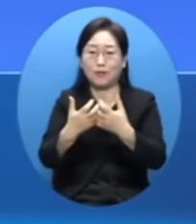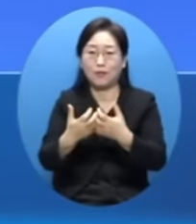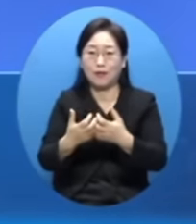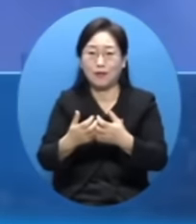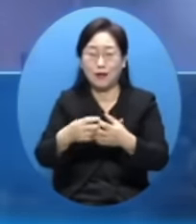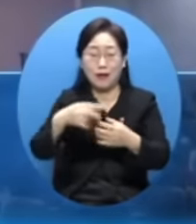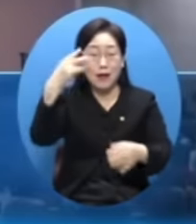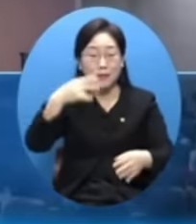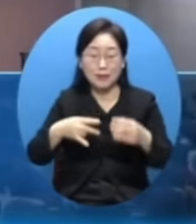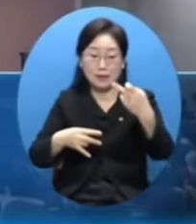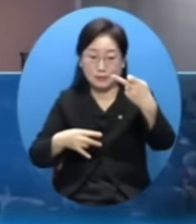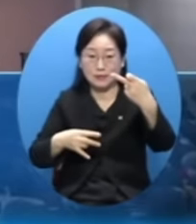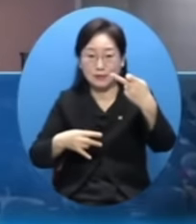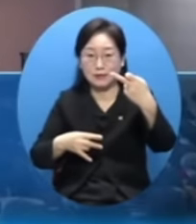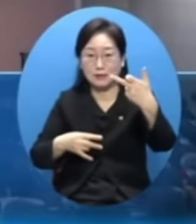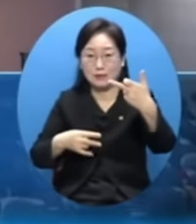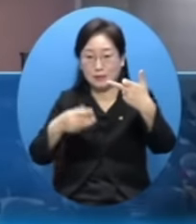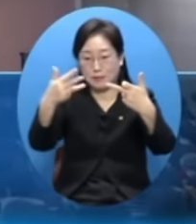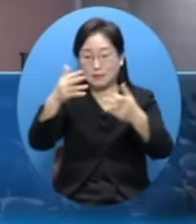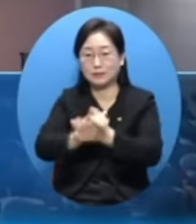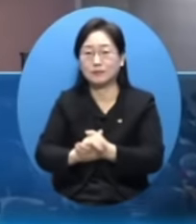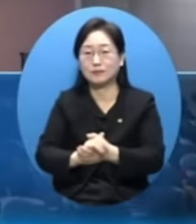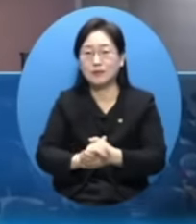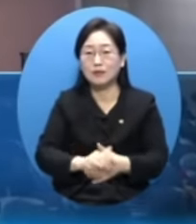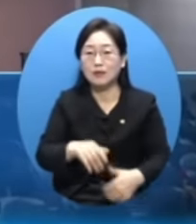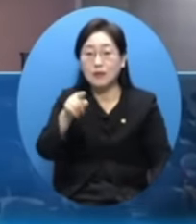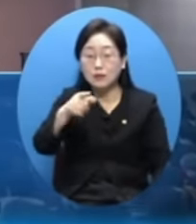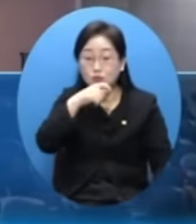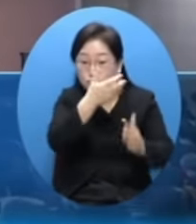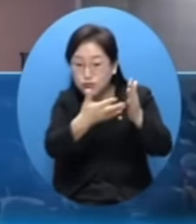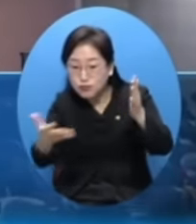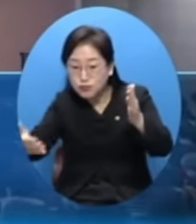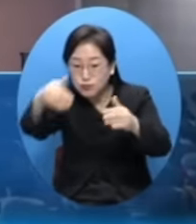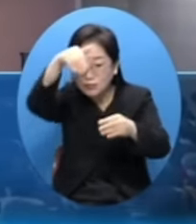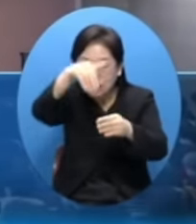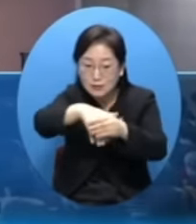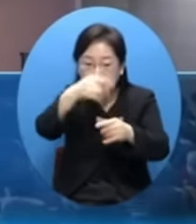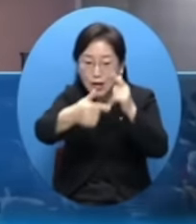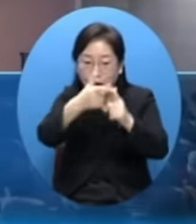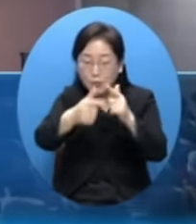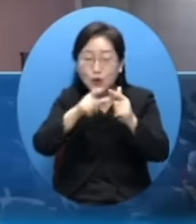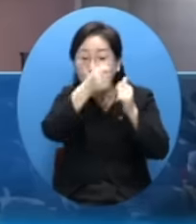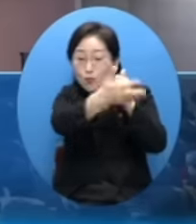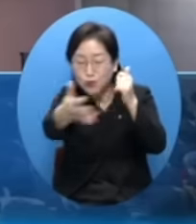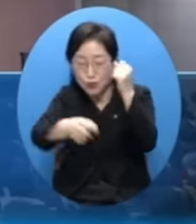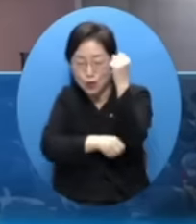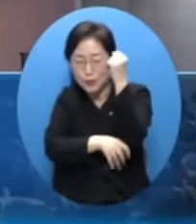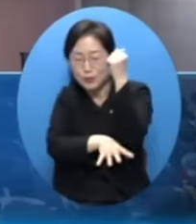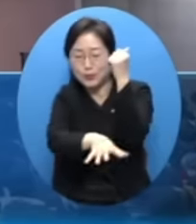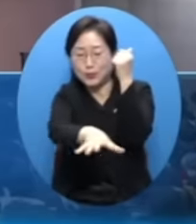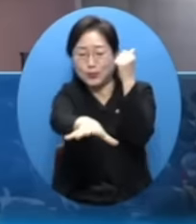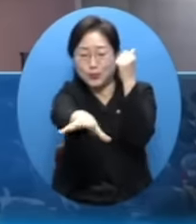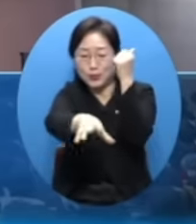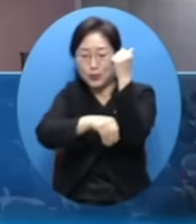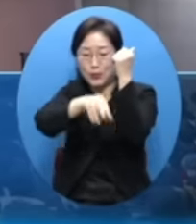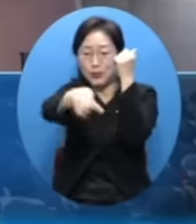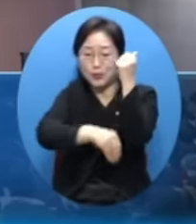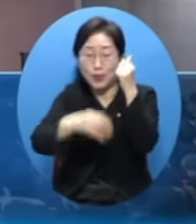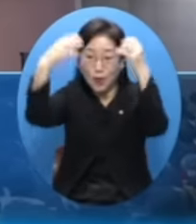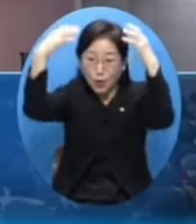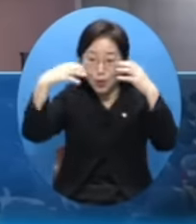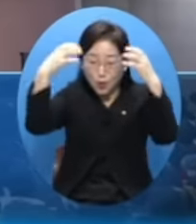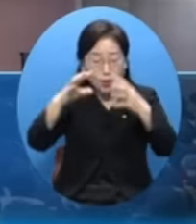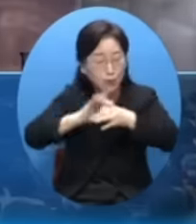설명합니다 그는 물가에 심어진 나무가 그 뿌리를 강변에 뻗치고 도가 올지라도 두려하지 아니하며